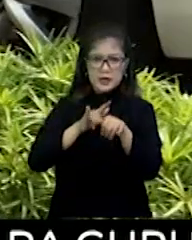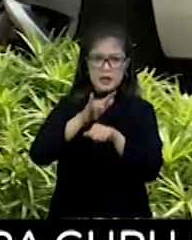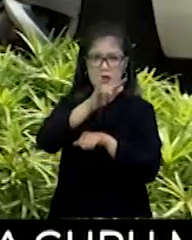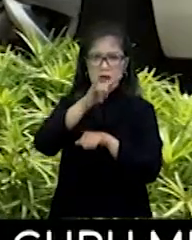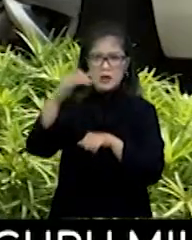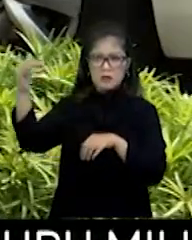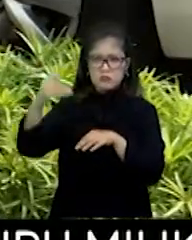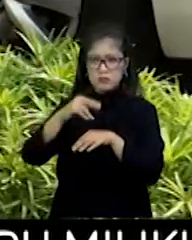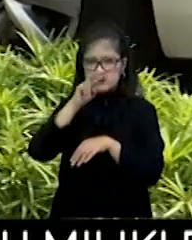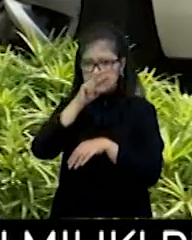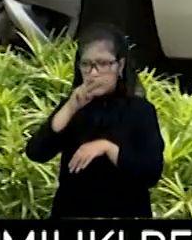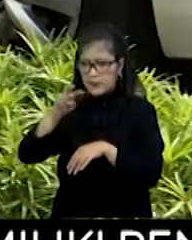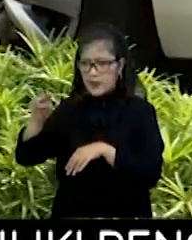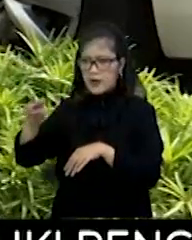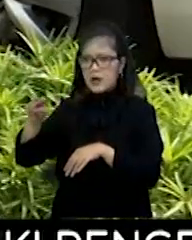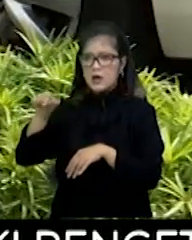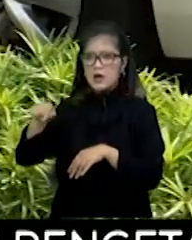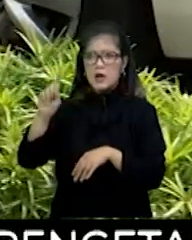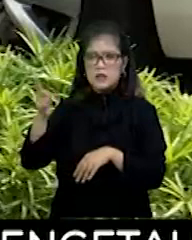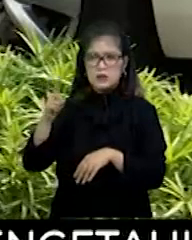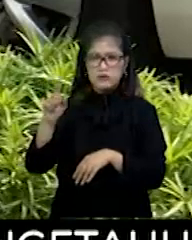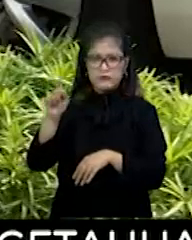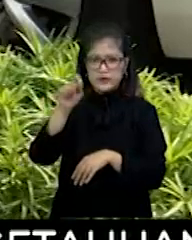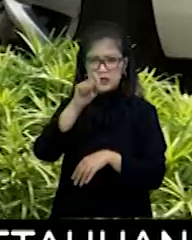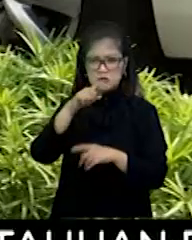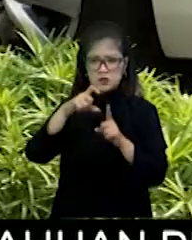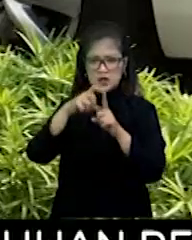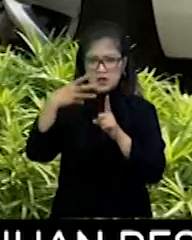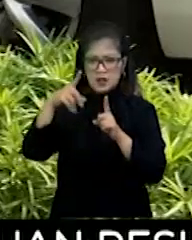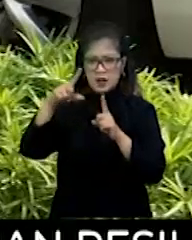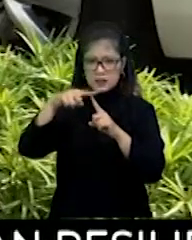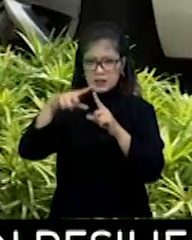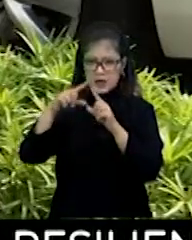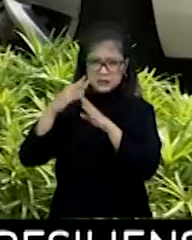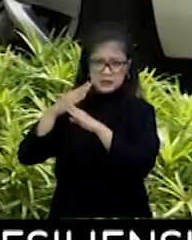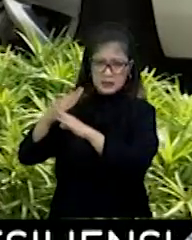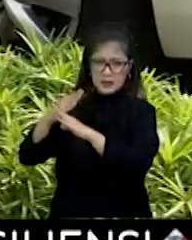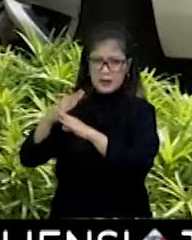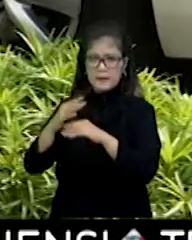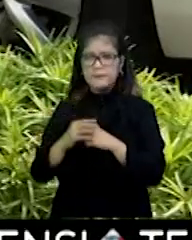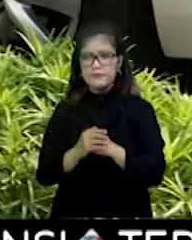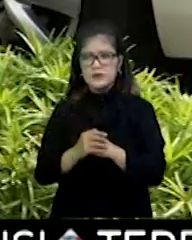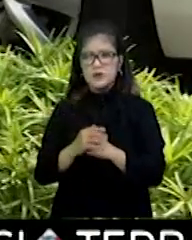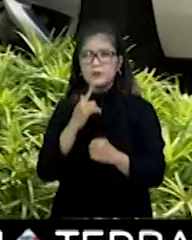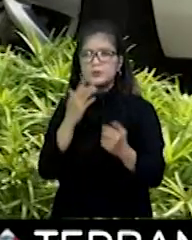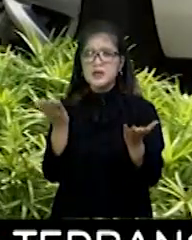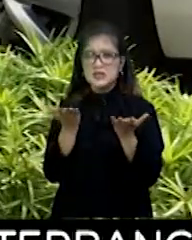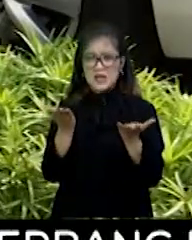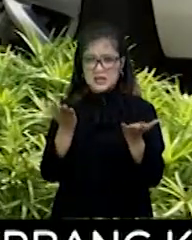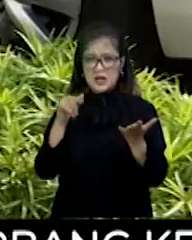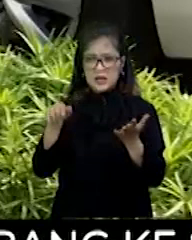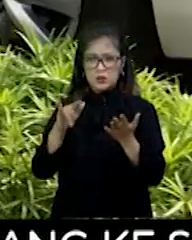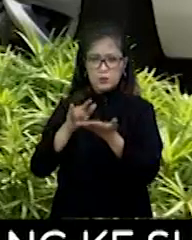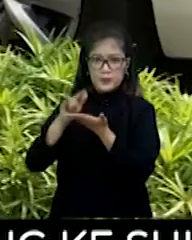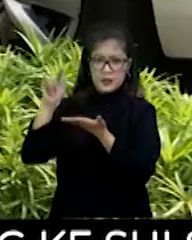untuk mencegah masuknya varian baru COVID-19. Untuk pintu masuk udara terbanyak masuk melalui Bandara Soekarno-Hatta. Sedangkan jalur